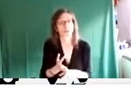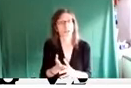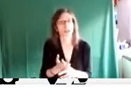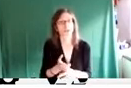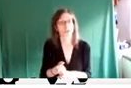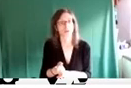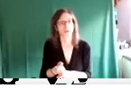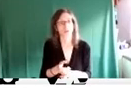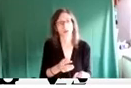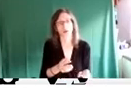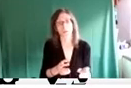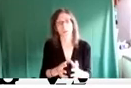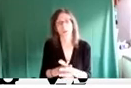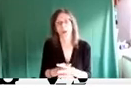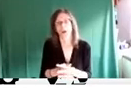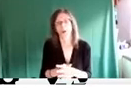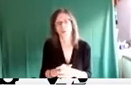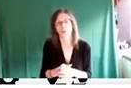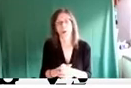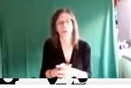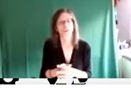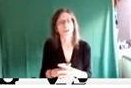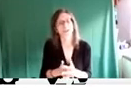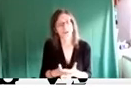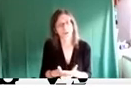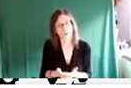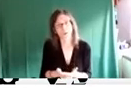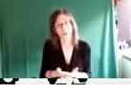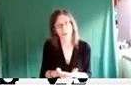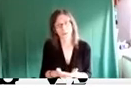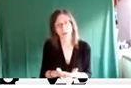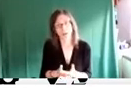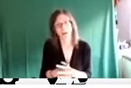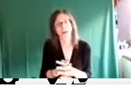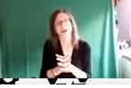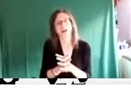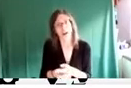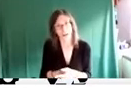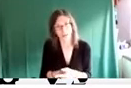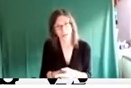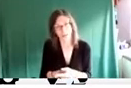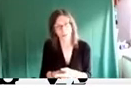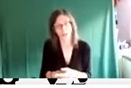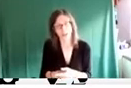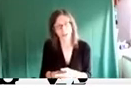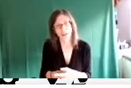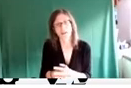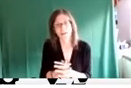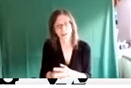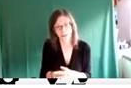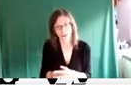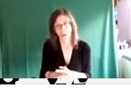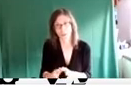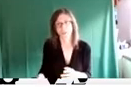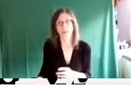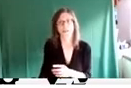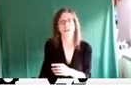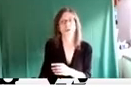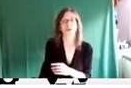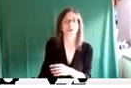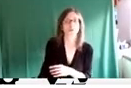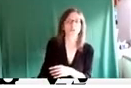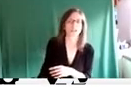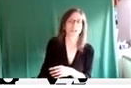la documentation, etc. Porter une attention donc particulière à la sensibilité des données. Et